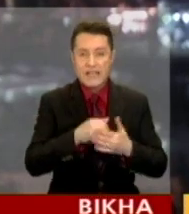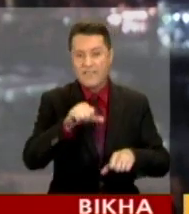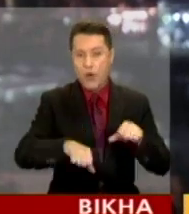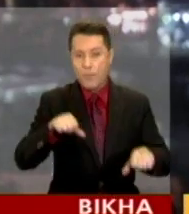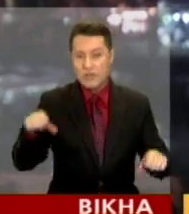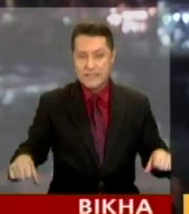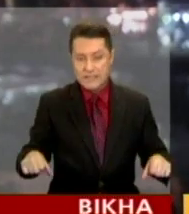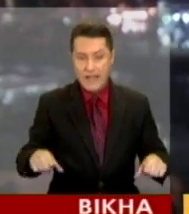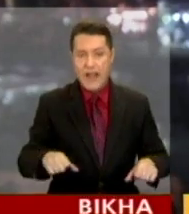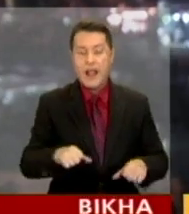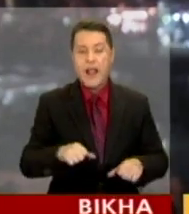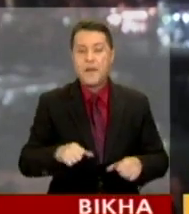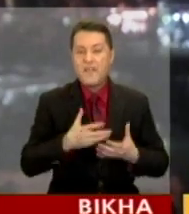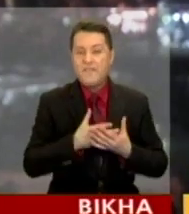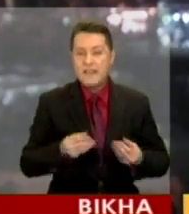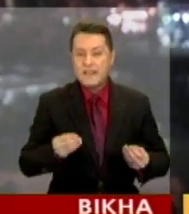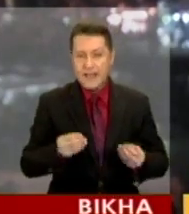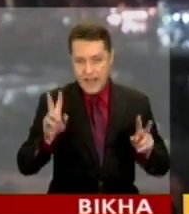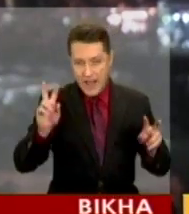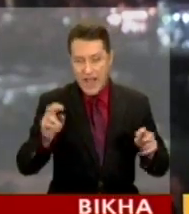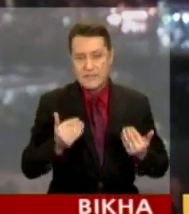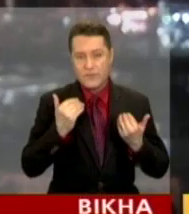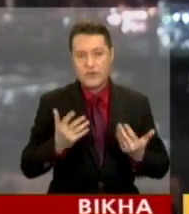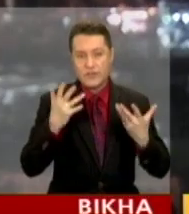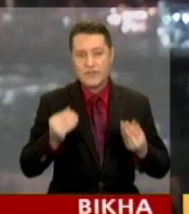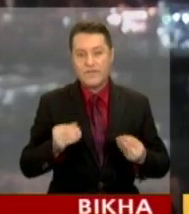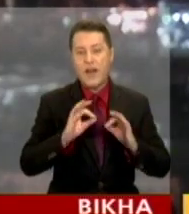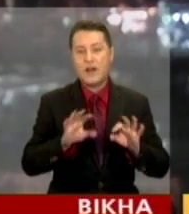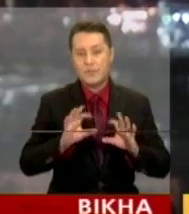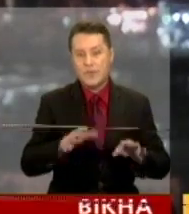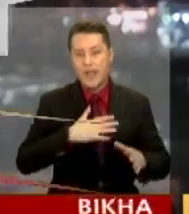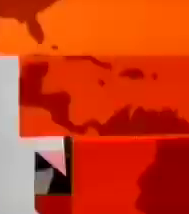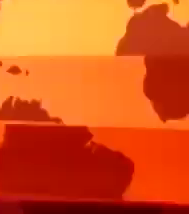барикад біля них. Відлига сьогоднішнього дня у сюжеті Дмитра Литвиненка.